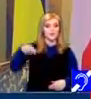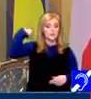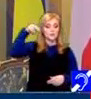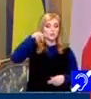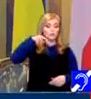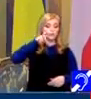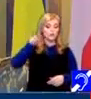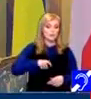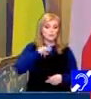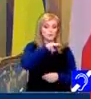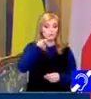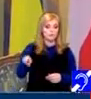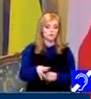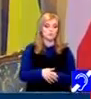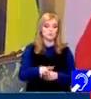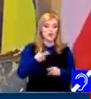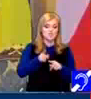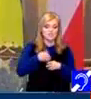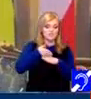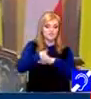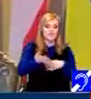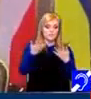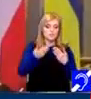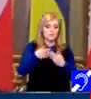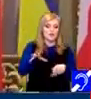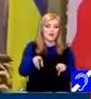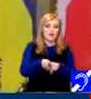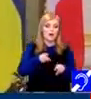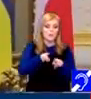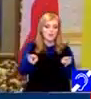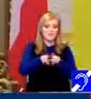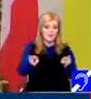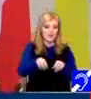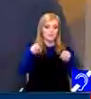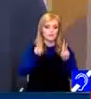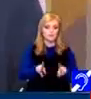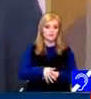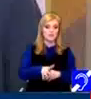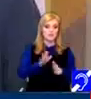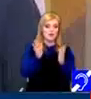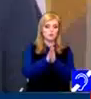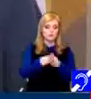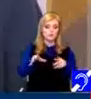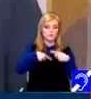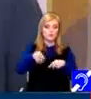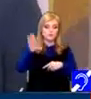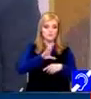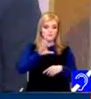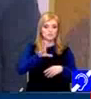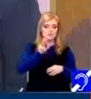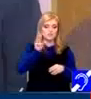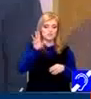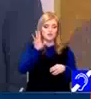Președintele Ucrainei Petro Poroshenko a calificat vizita lui Putin în Crimeea drept o provocare foarte periculoasă. El a solicitat Uniunii Europene să